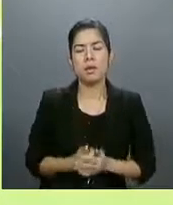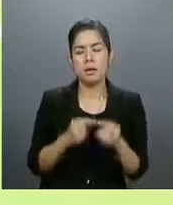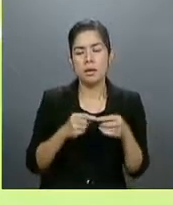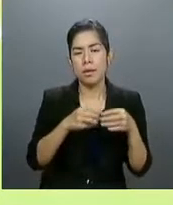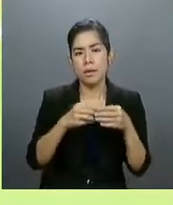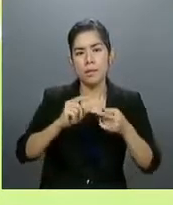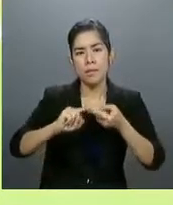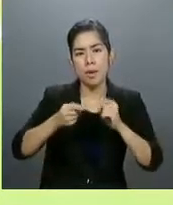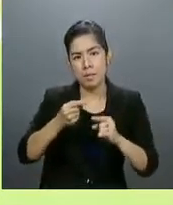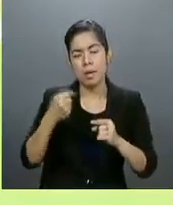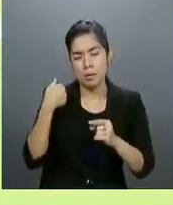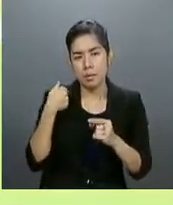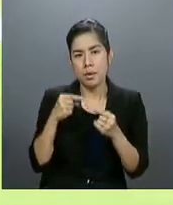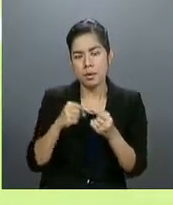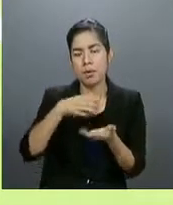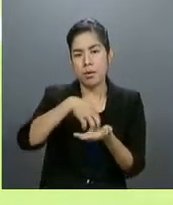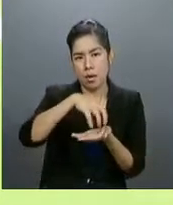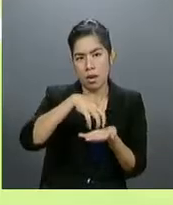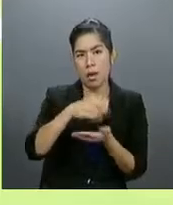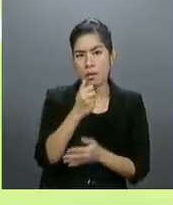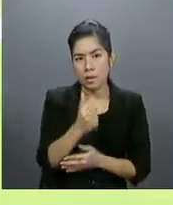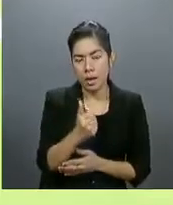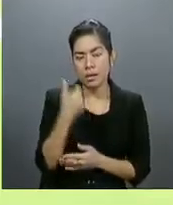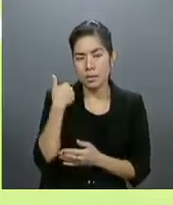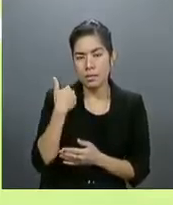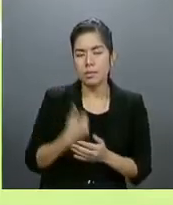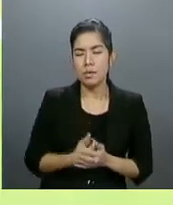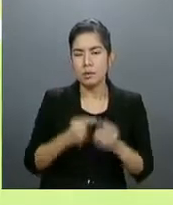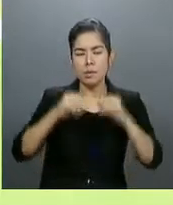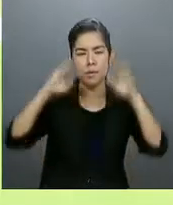พลเมืองได้โดยแบ่งปันเรื่องราวใกล้ตัวเข้ามาทาง